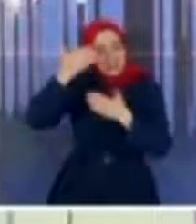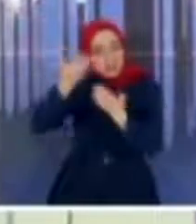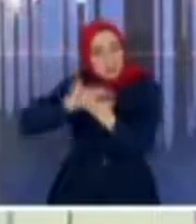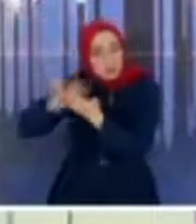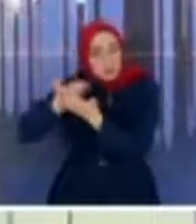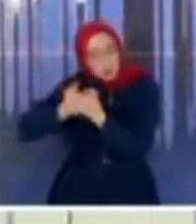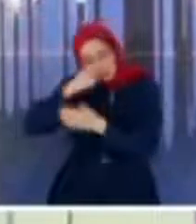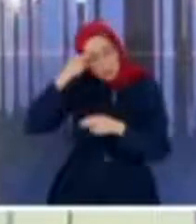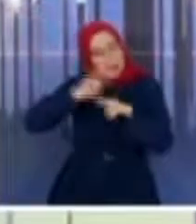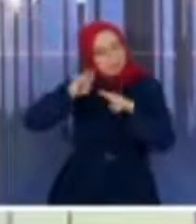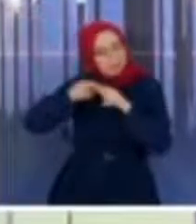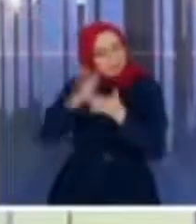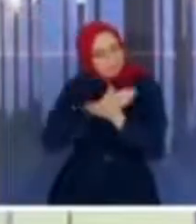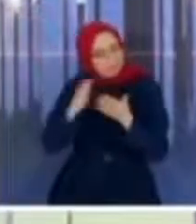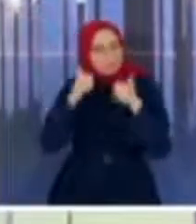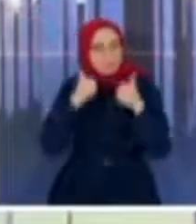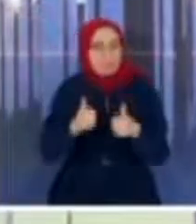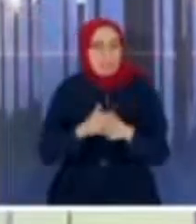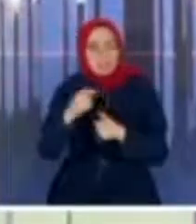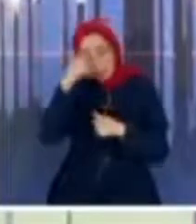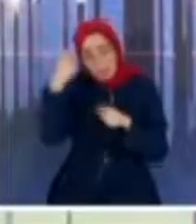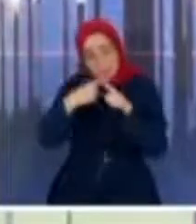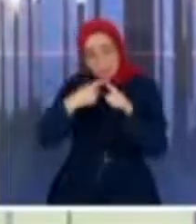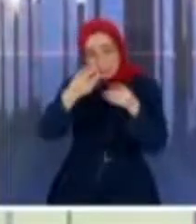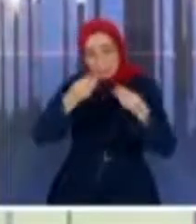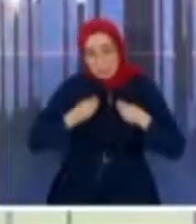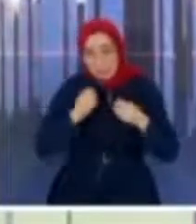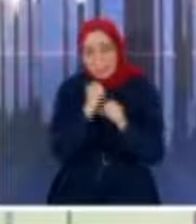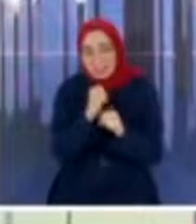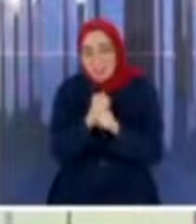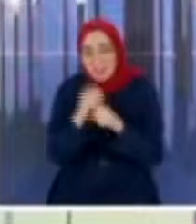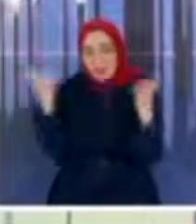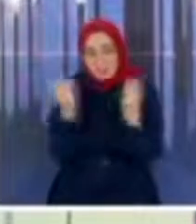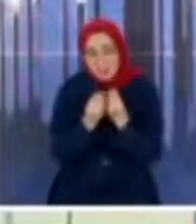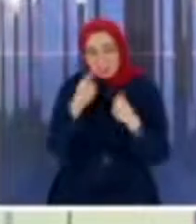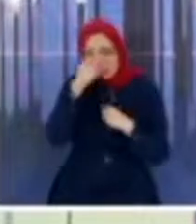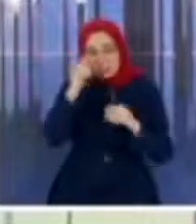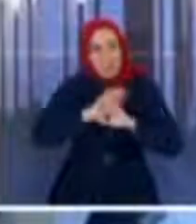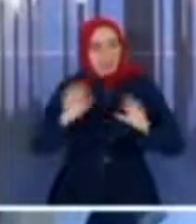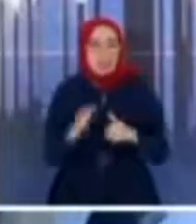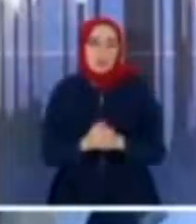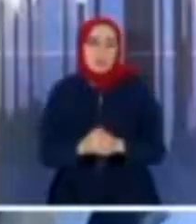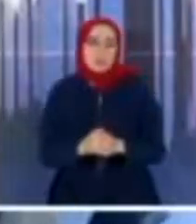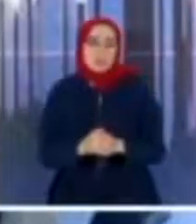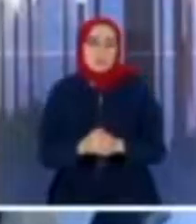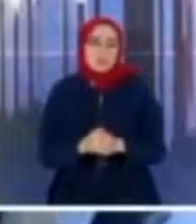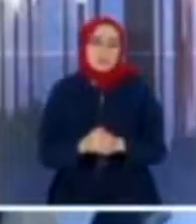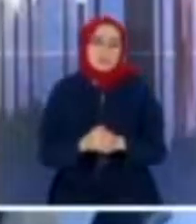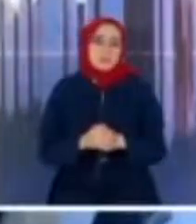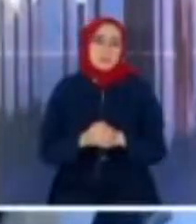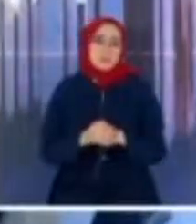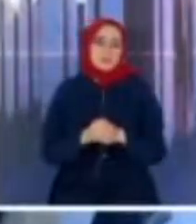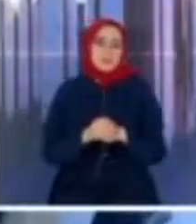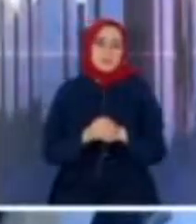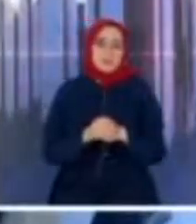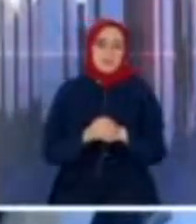نتاعكم ان شاء الله باش تفيدنا برشا في الخدمه نتاعنا. هذا هو. شكرا لك علي. كلمه الختام ناخذها من